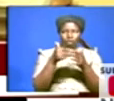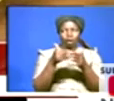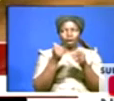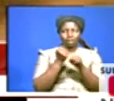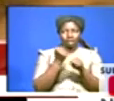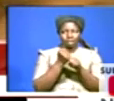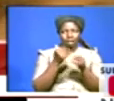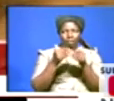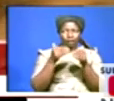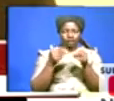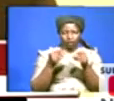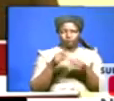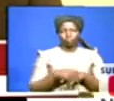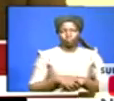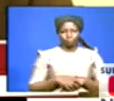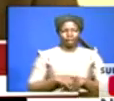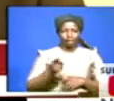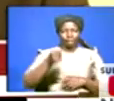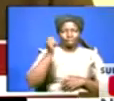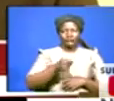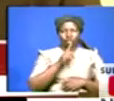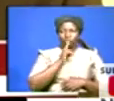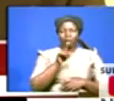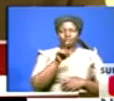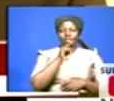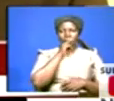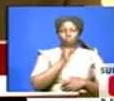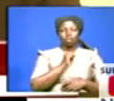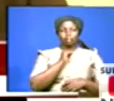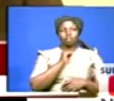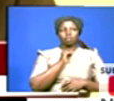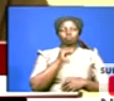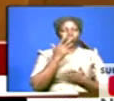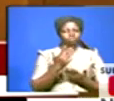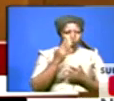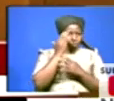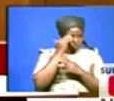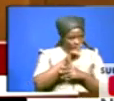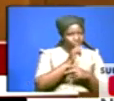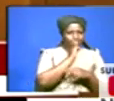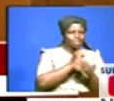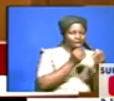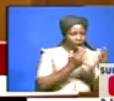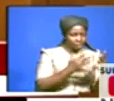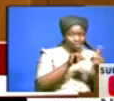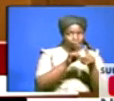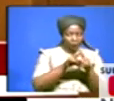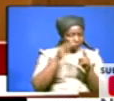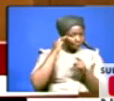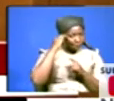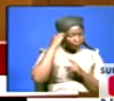or released. Hakimu huyo aliagiza mvulana huyo atathminiwe umri pamoja na uchunguzi wa akili kabla ya